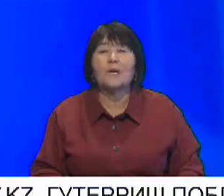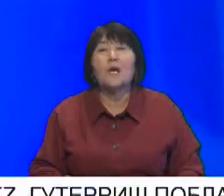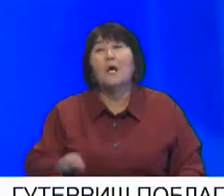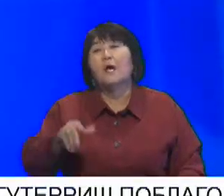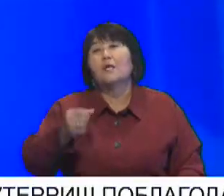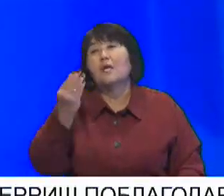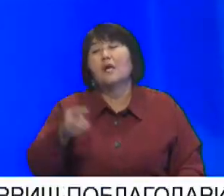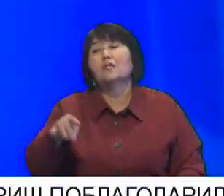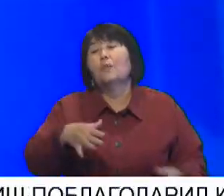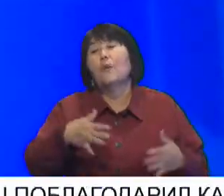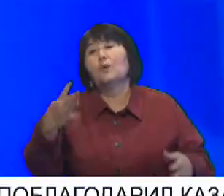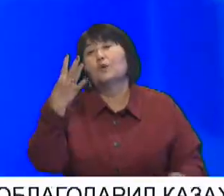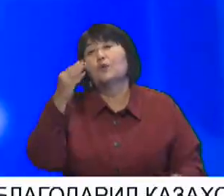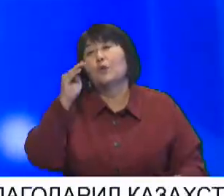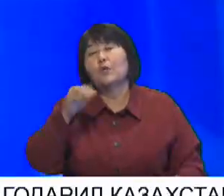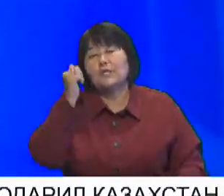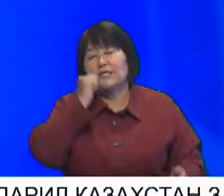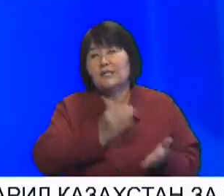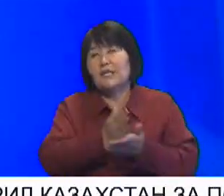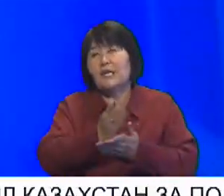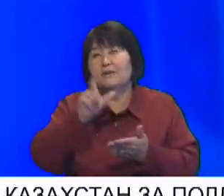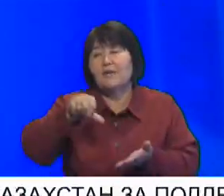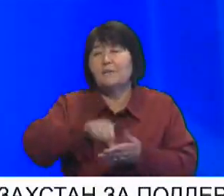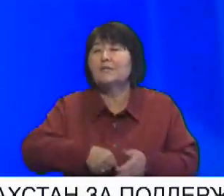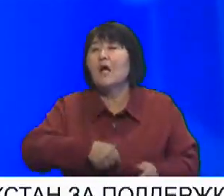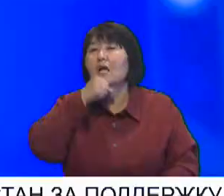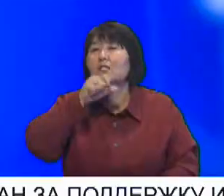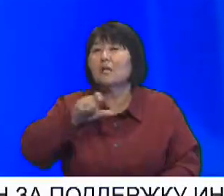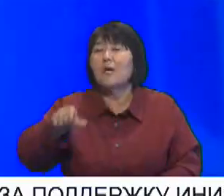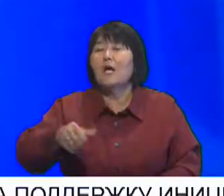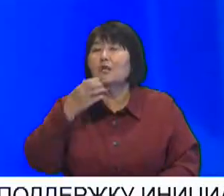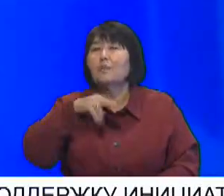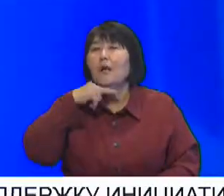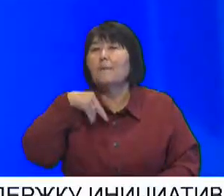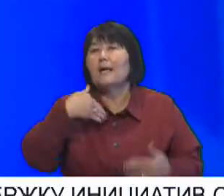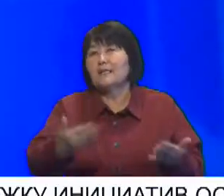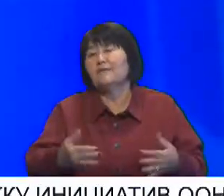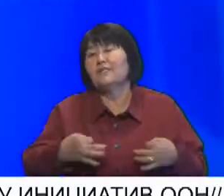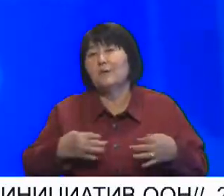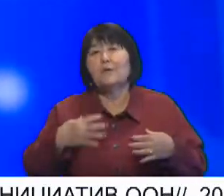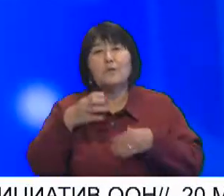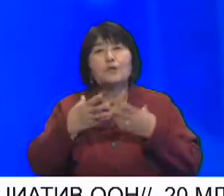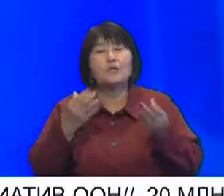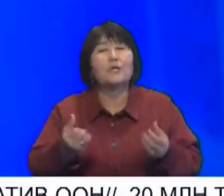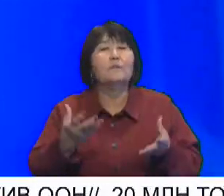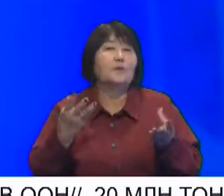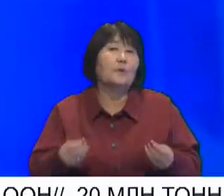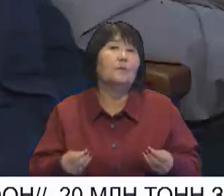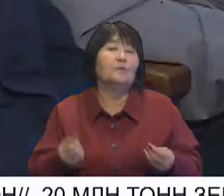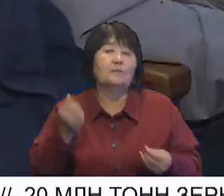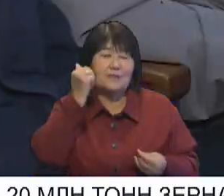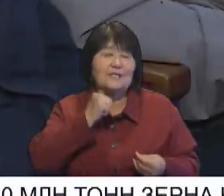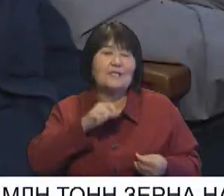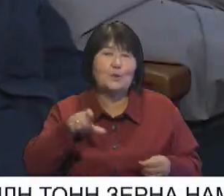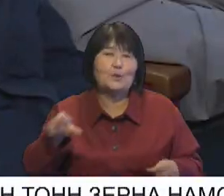В Жалагашском районе более 4000 ветеранов. Представители старшего поколения тепло поздравили с праздником – Международным днем пожилых людей.